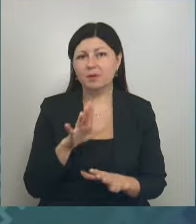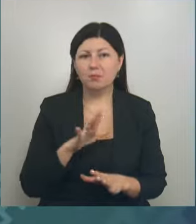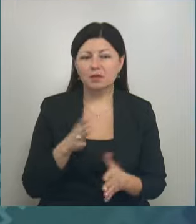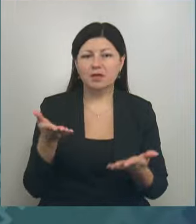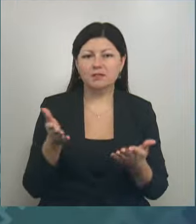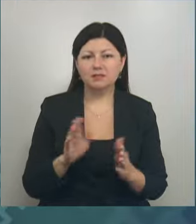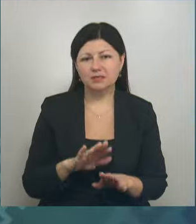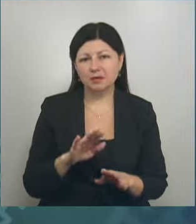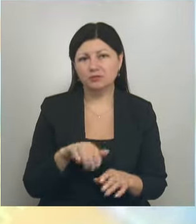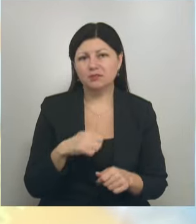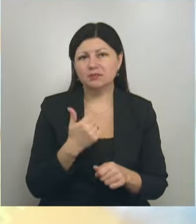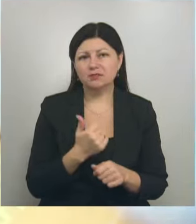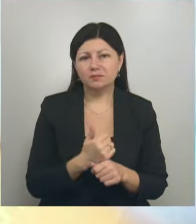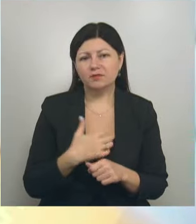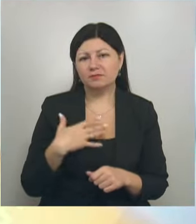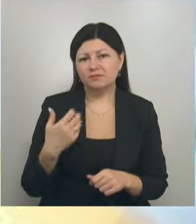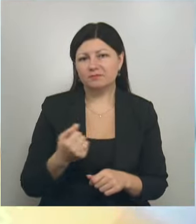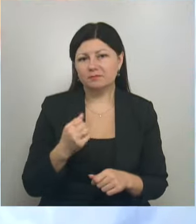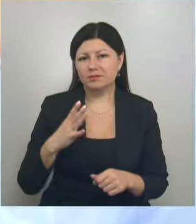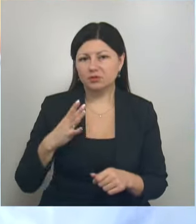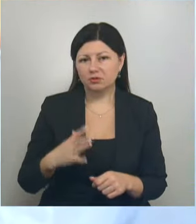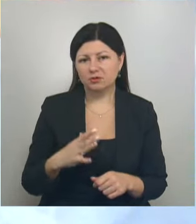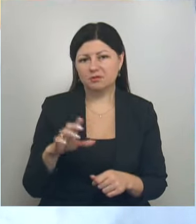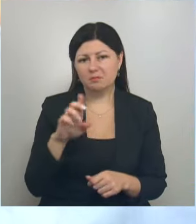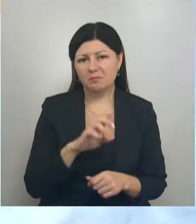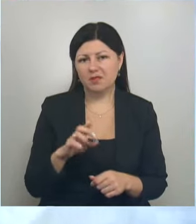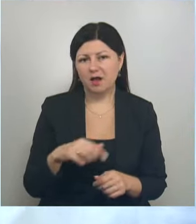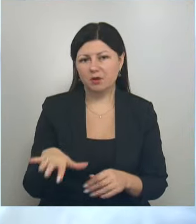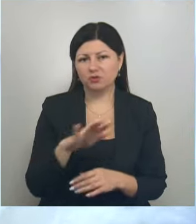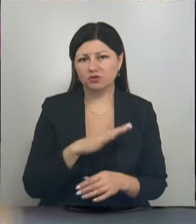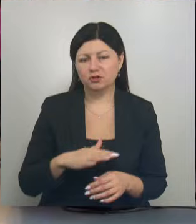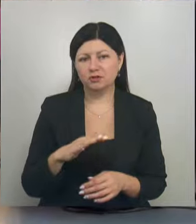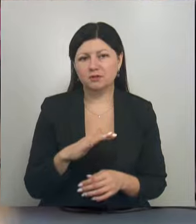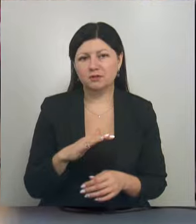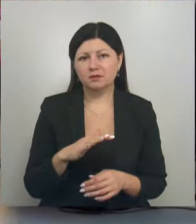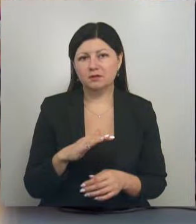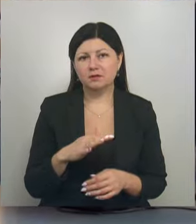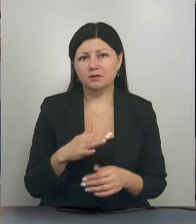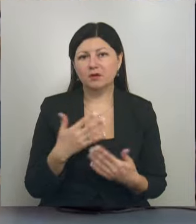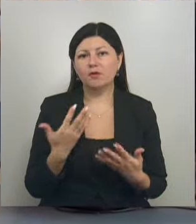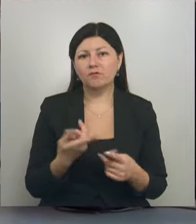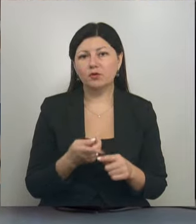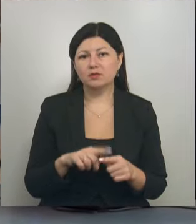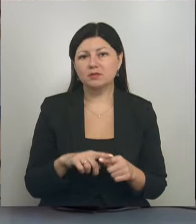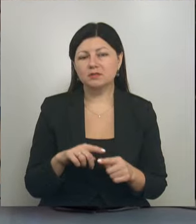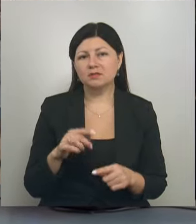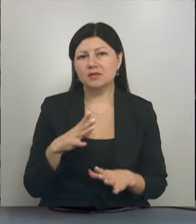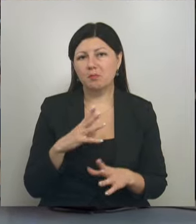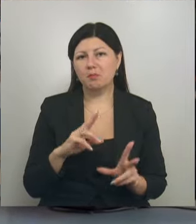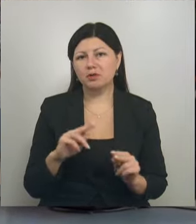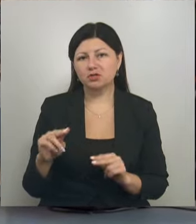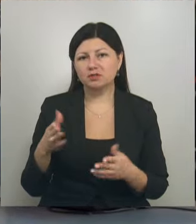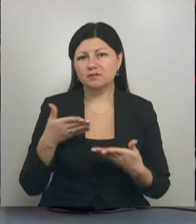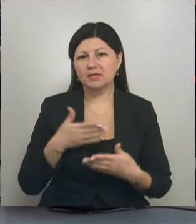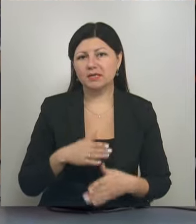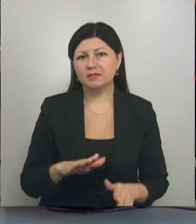остаются символом несгибаемой воли и стойкости белгородчины. Вот где нам посчастливилось